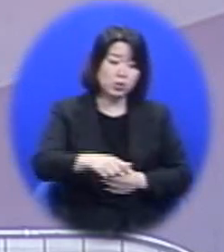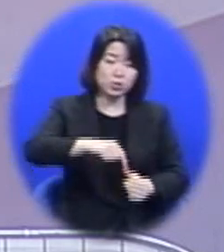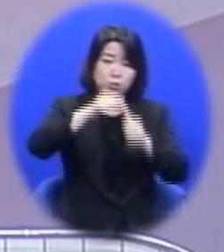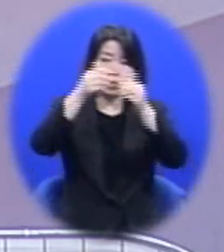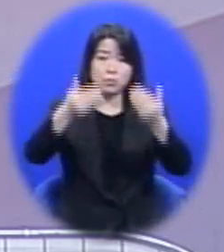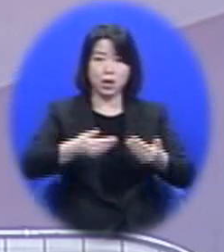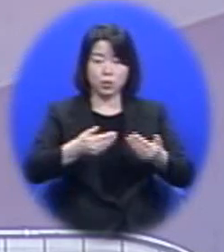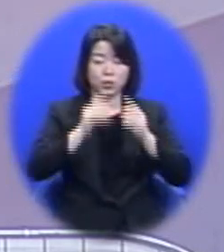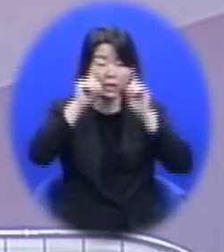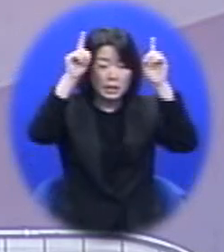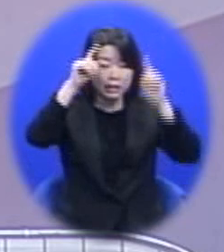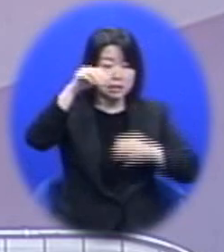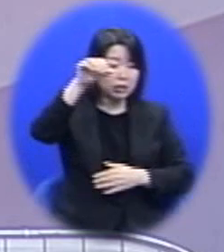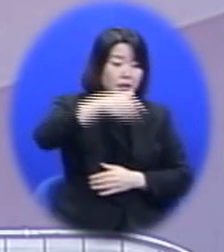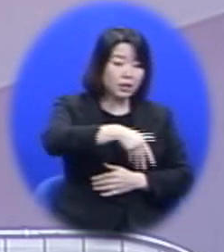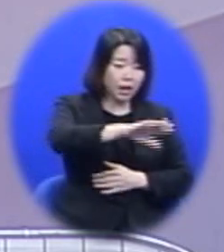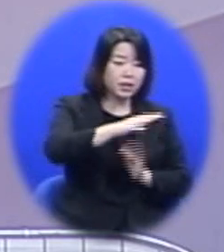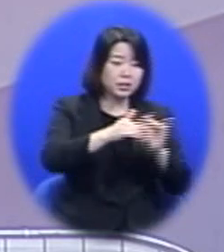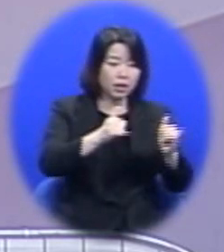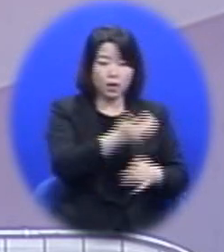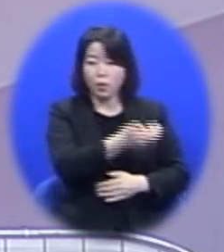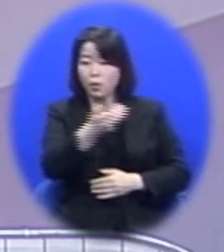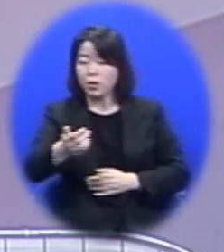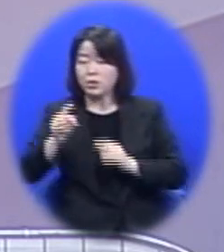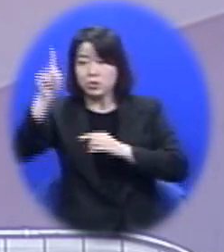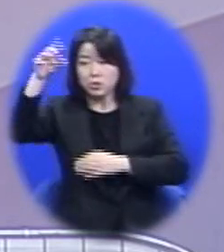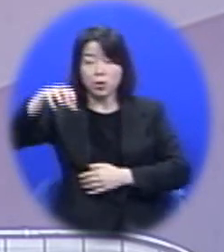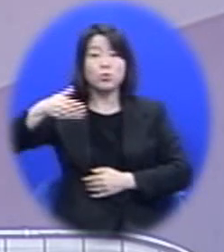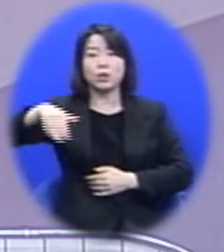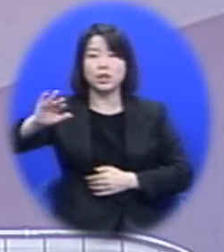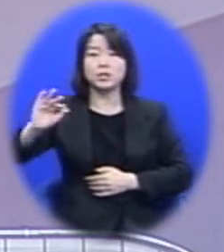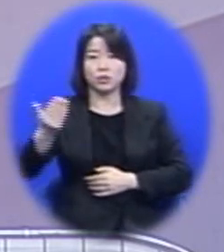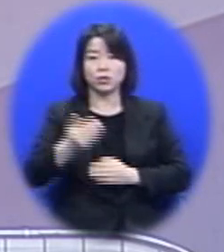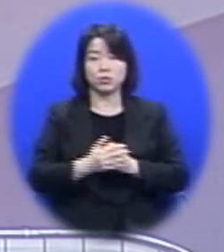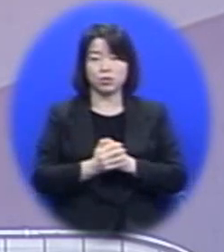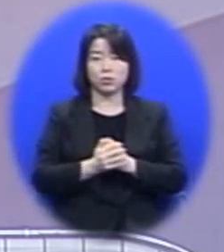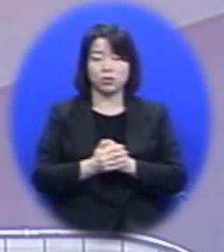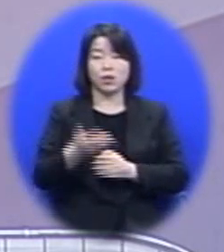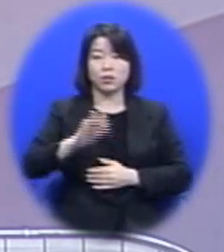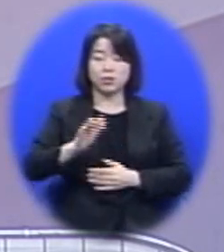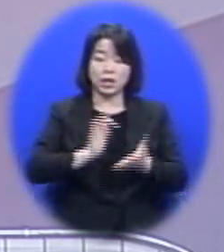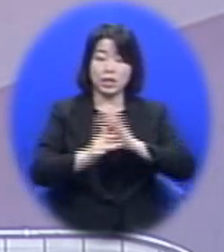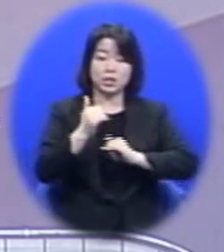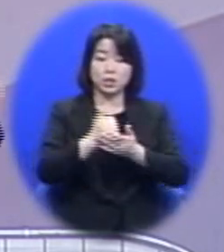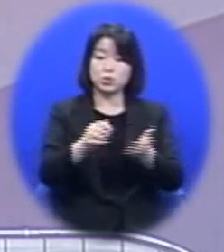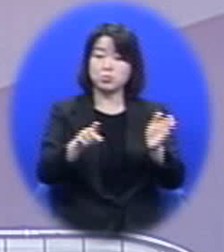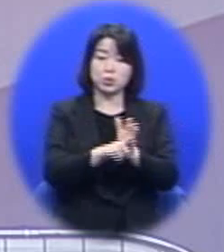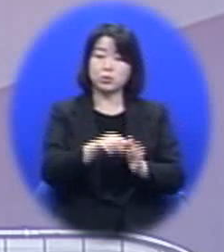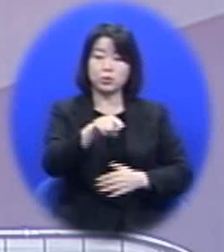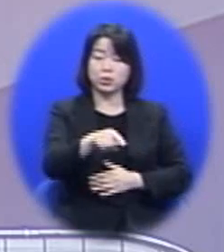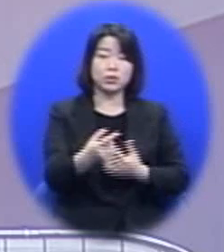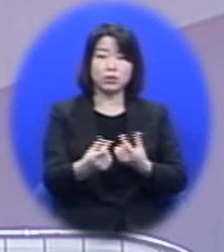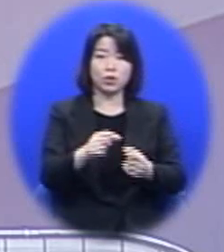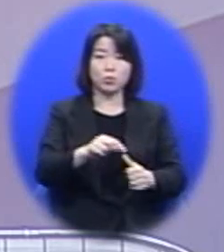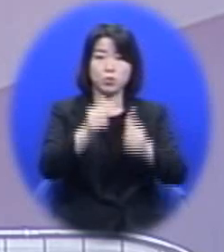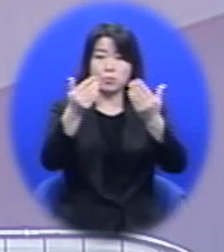갈자가 천국의 갈자가 되었습니다. 그러나 예수 믿고 이렇게 구원 받은 것으로 끝